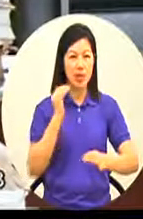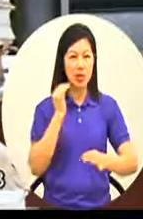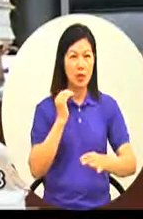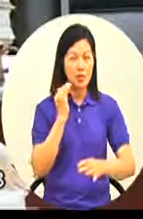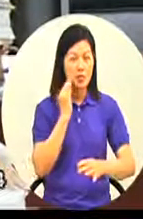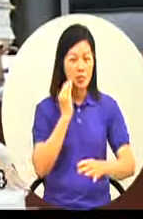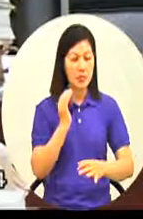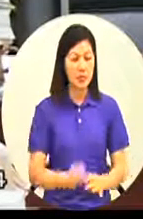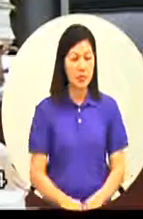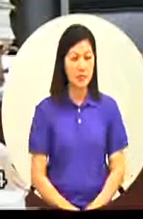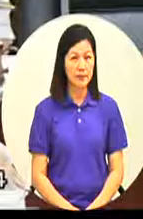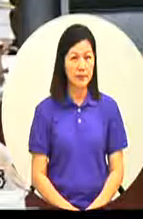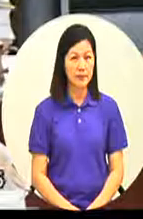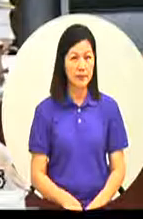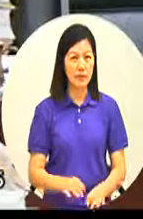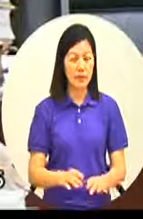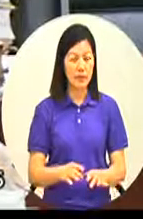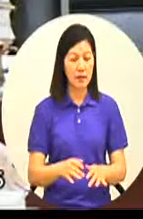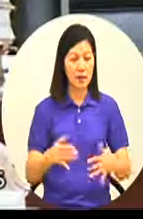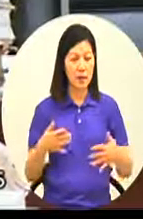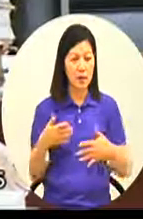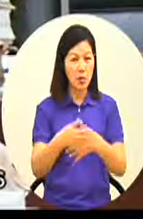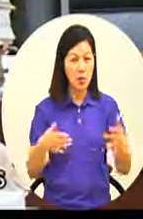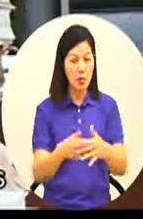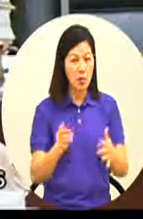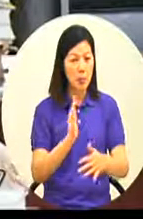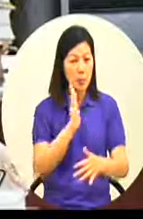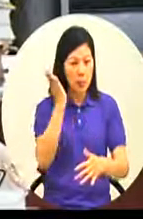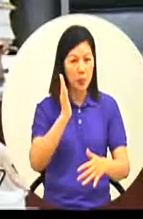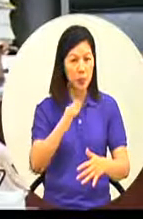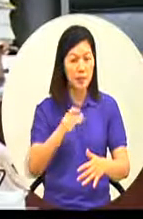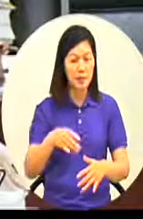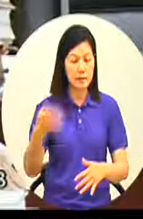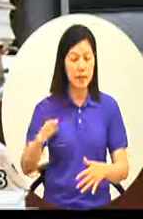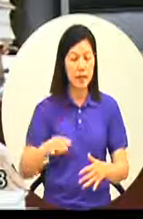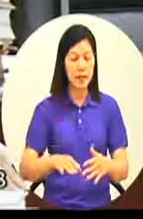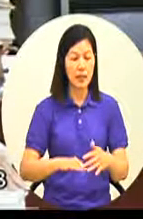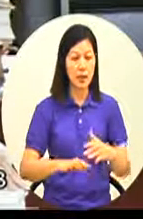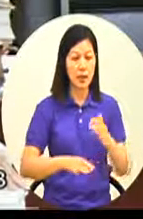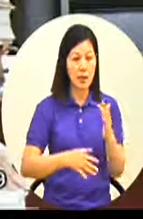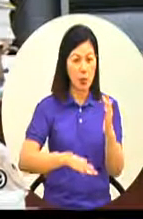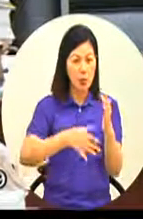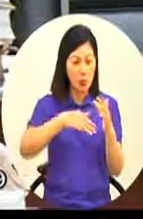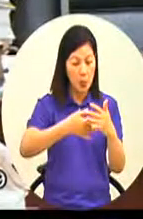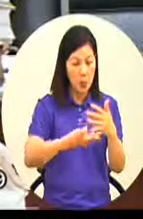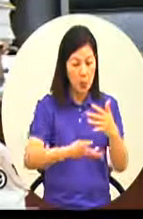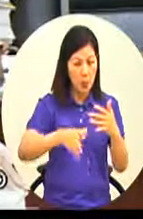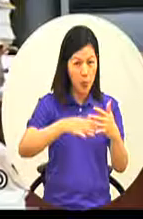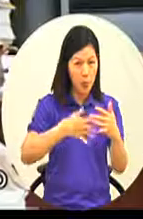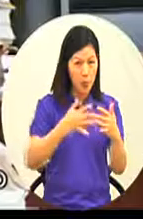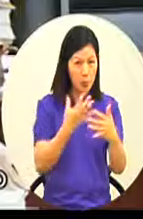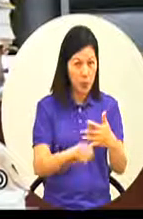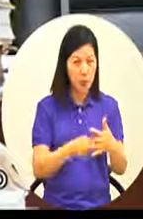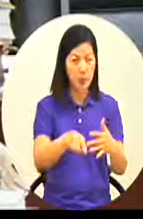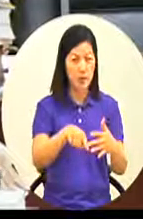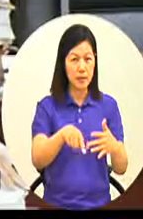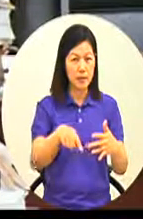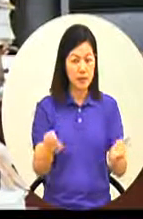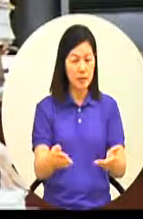很多议会提出来，希望能够打通，然后包括志宏池的需求，包括果菜市场的定位，这个其实